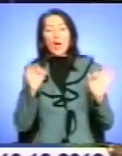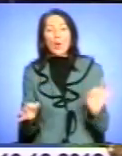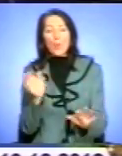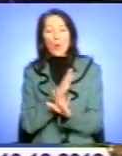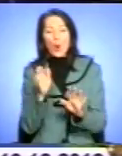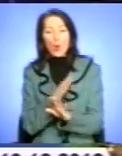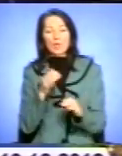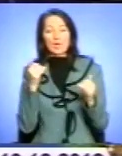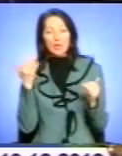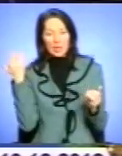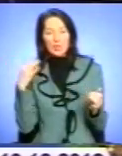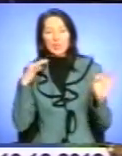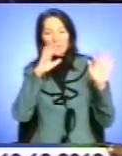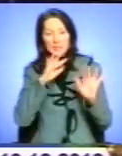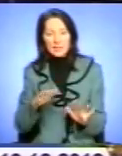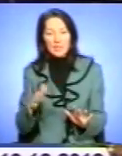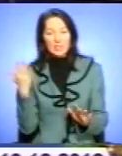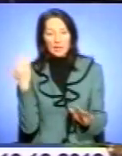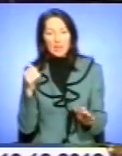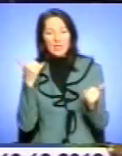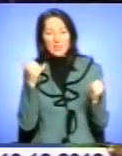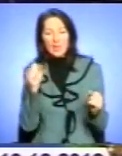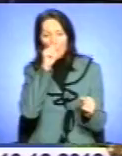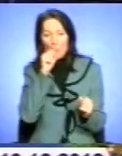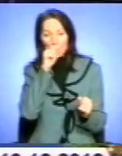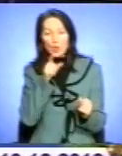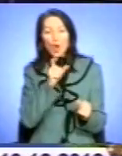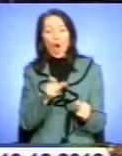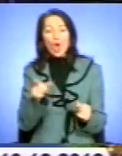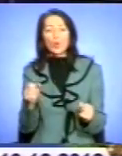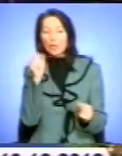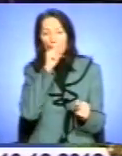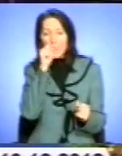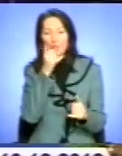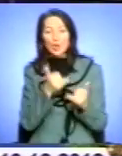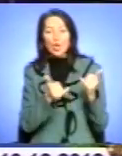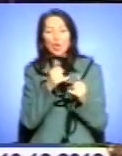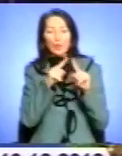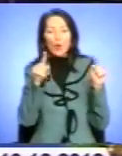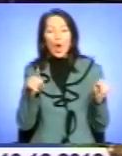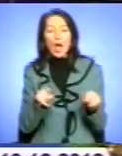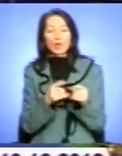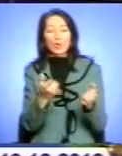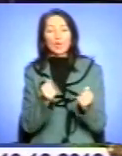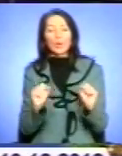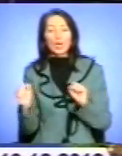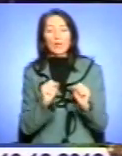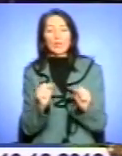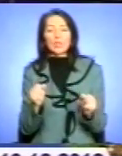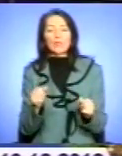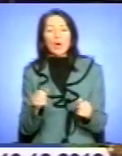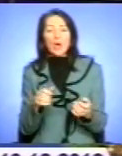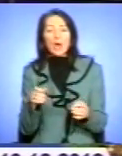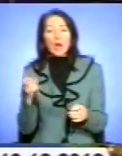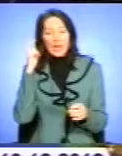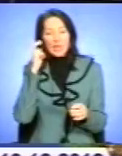нині ще й мороз. А за те, що люди мерзнуть, жовту картку отримало керівництво Київщини. Область лідирує за кількістю сіл, де не